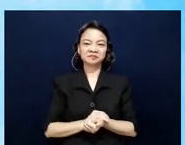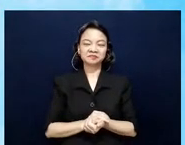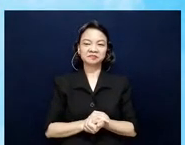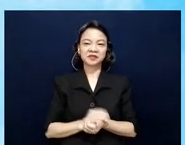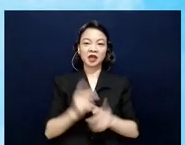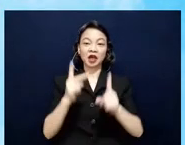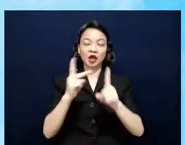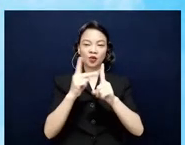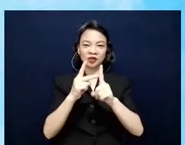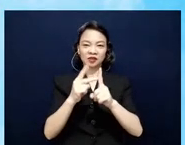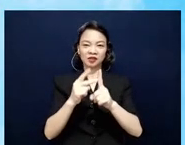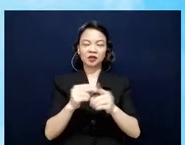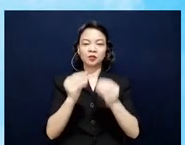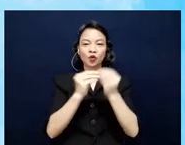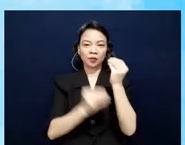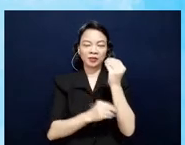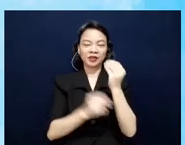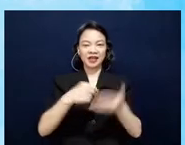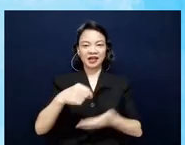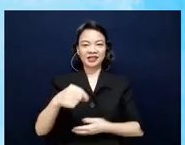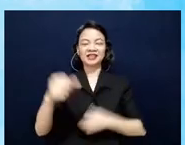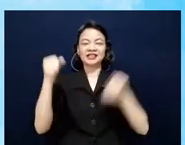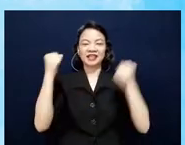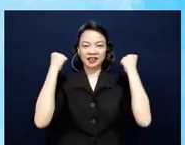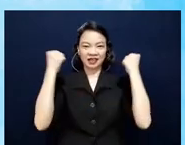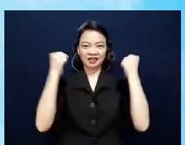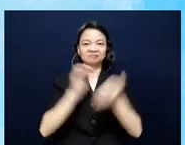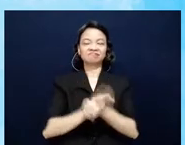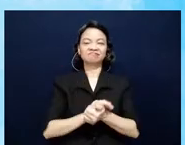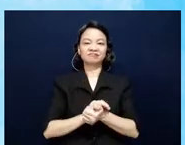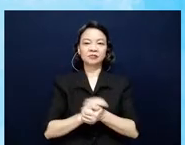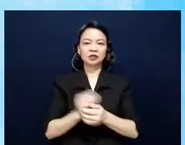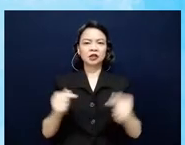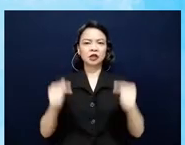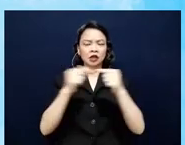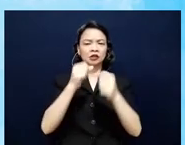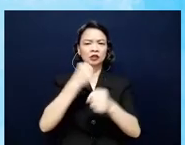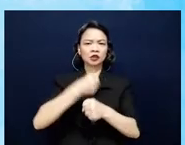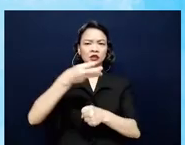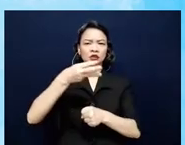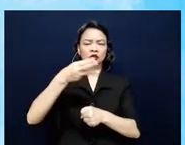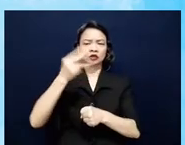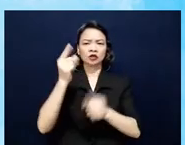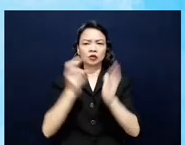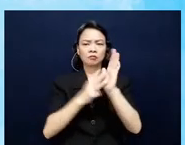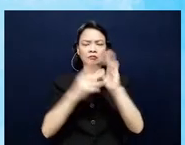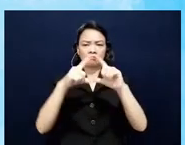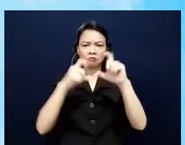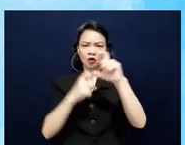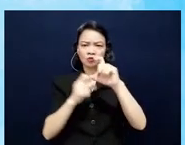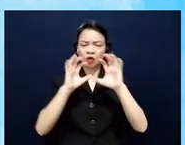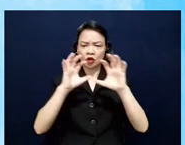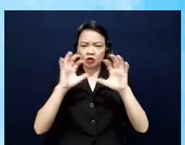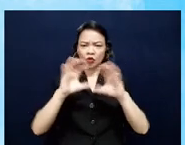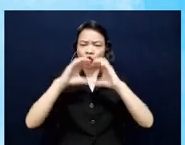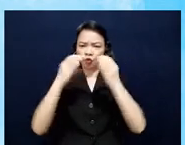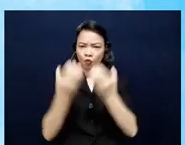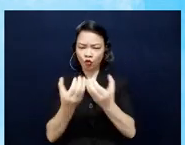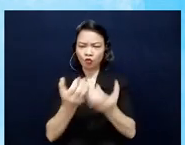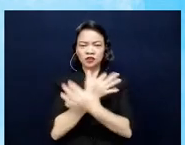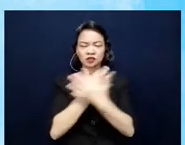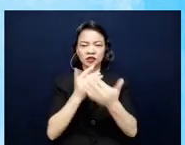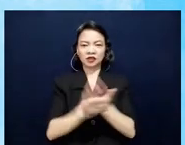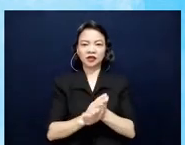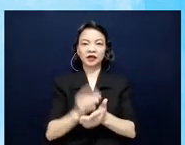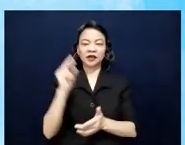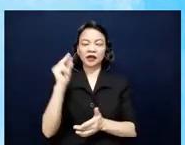Kementerian Kesehatan. Jadi memang berkat GERMAS ini sekarang makin banyak itu Bu, kelompok-kelompok masyarakat yang kemudian memanfaatkan Air Petra untuk sama-sama senam